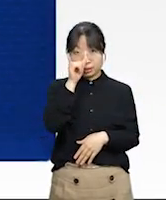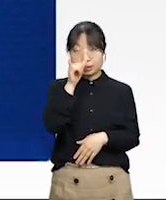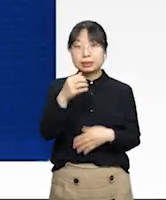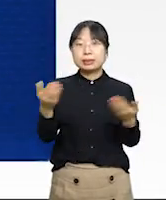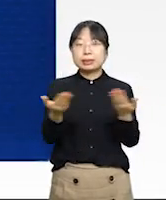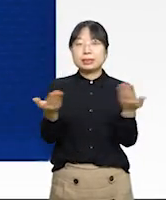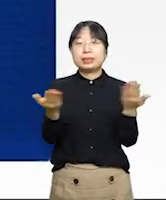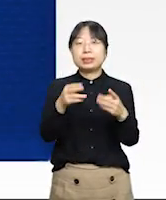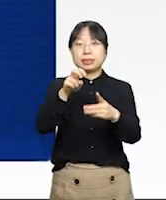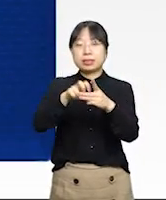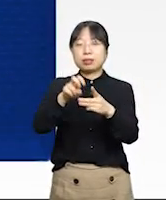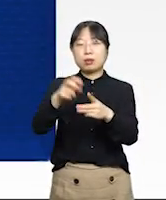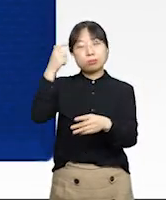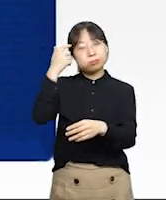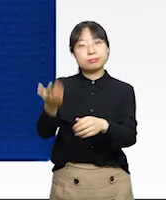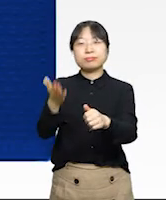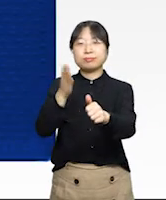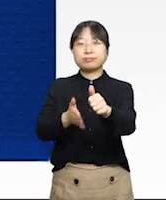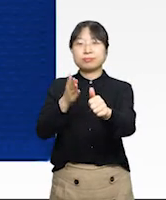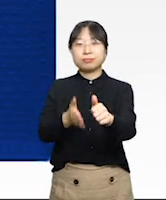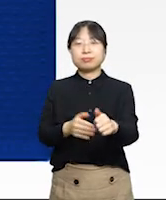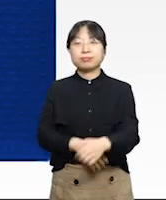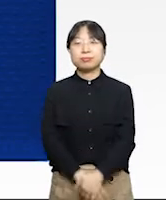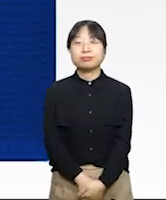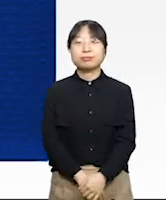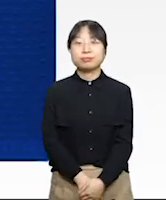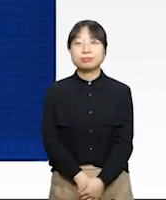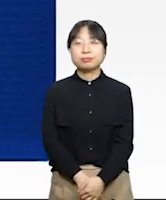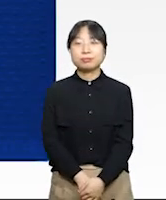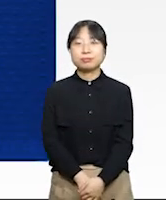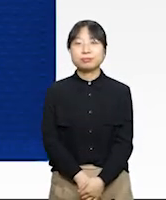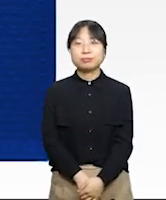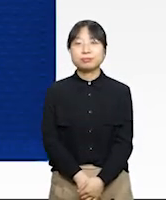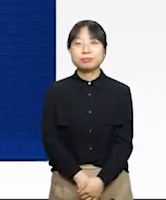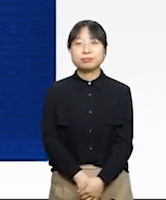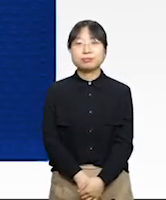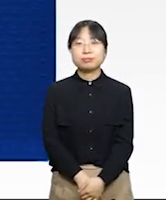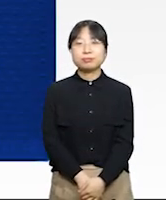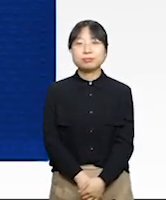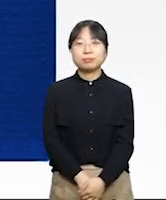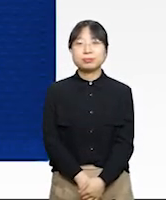분들께서는 의왕 일자리센터로 문의 주시기 바랍니다.